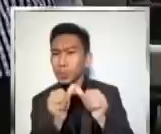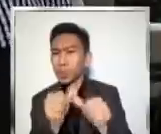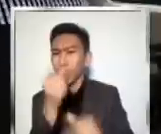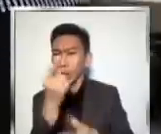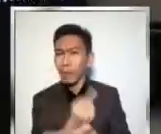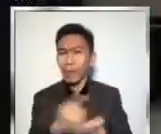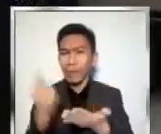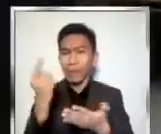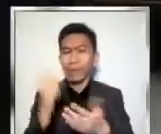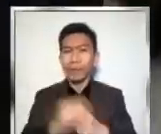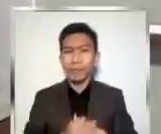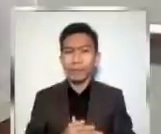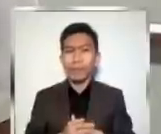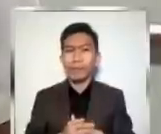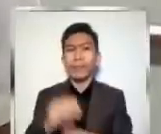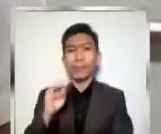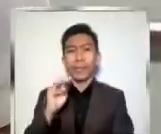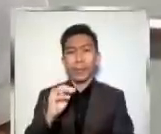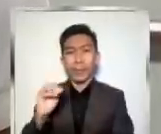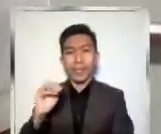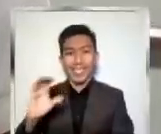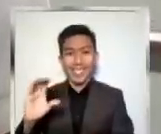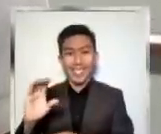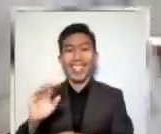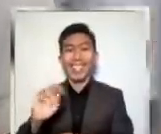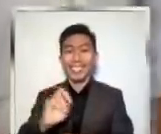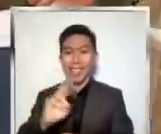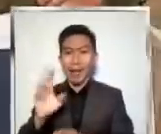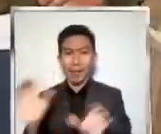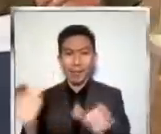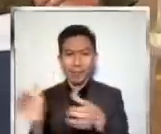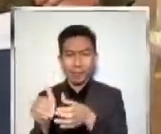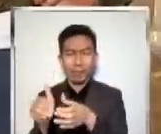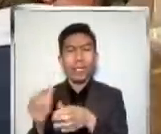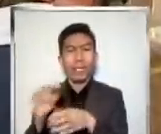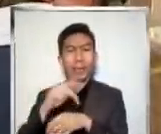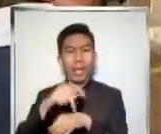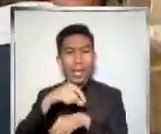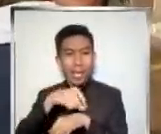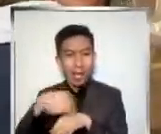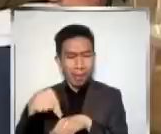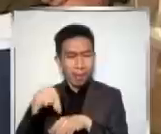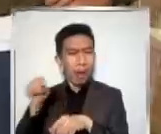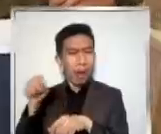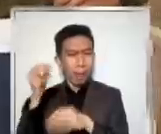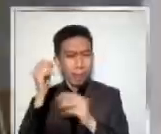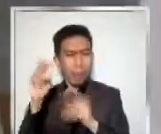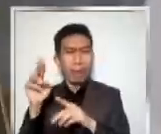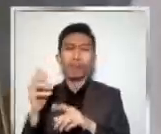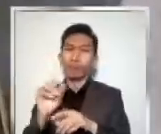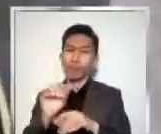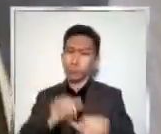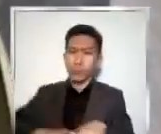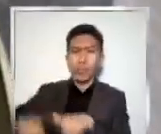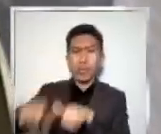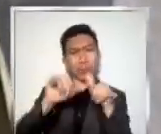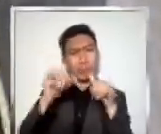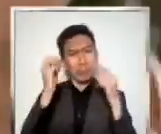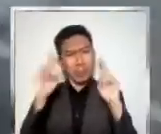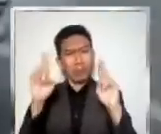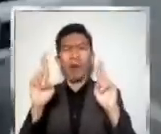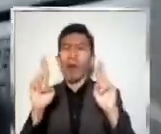Manila Council o MMC Chairman at para niya kay Mayor Edwin Olivares, nagkakaisa ang mga mayor na hindi sapat ang one-week